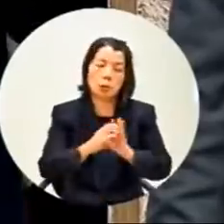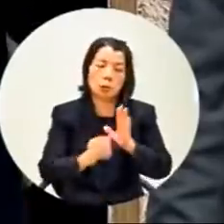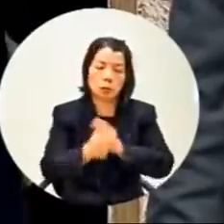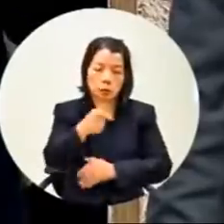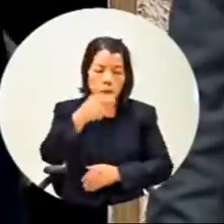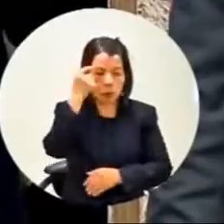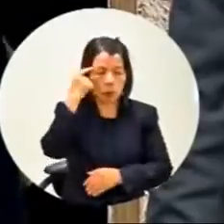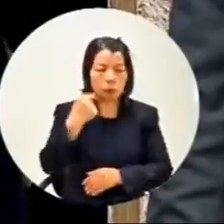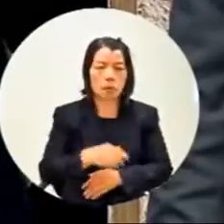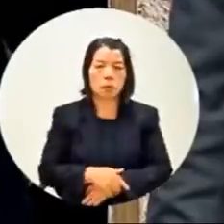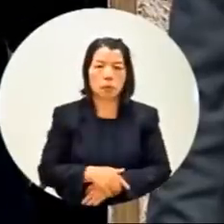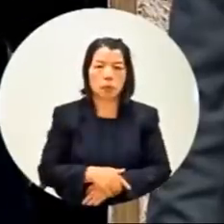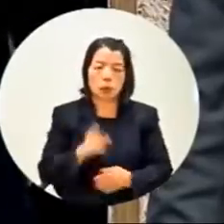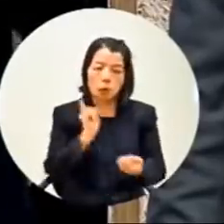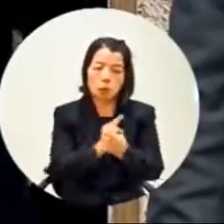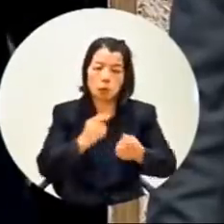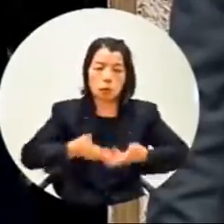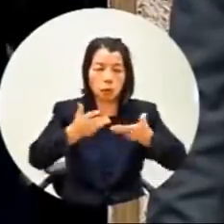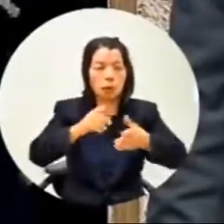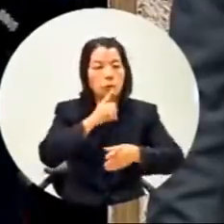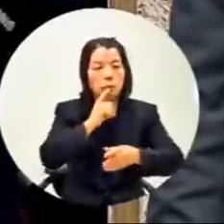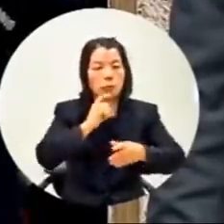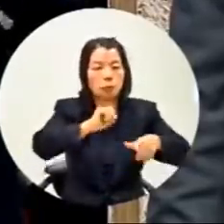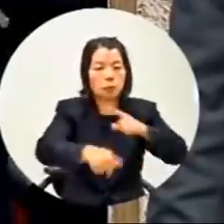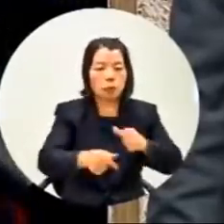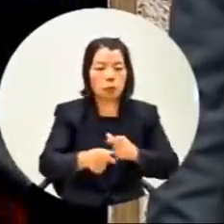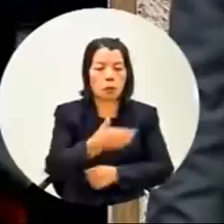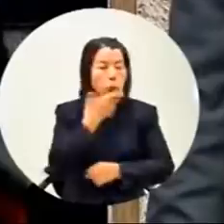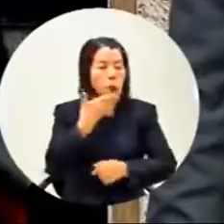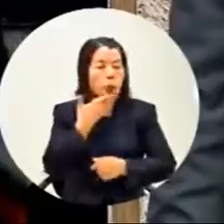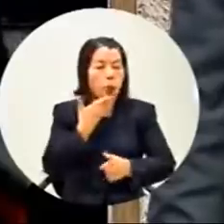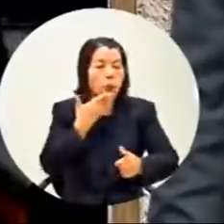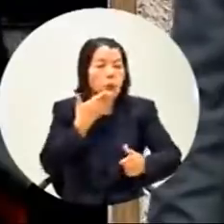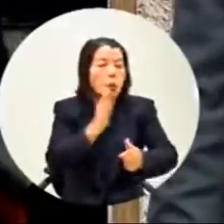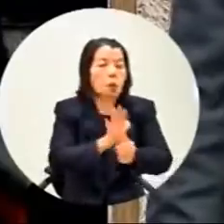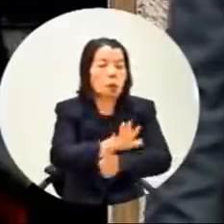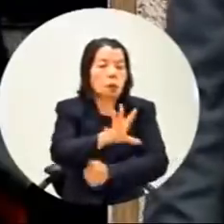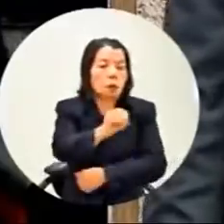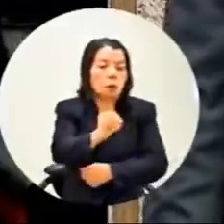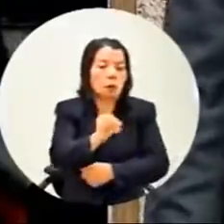认为这样有没有对庆富有图利的嫌疑？请你回答一下。